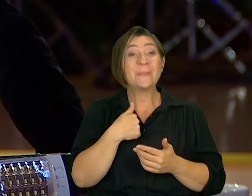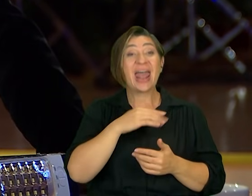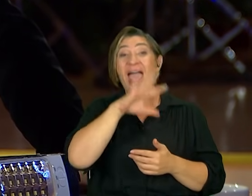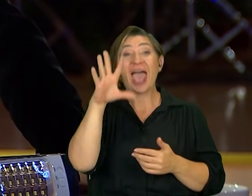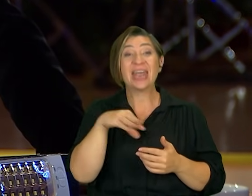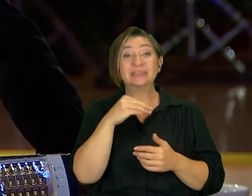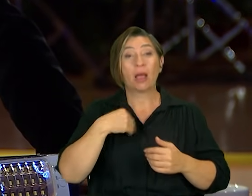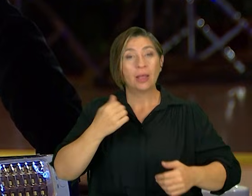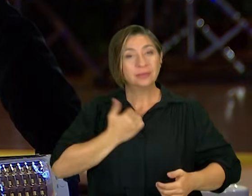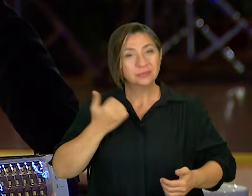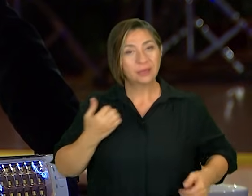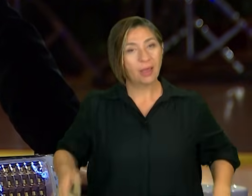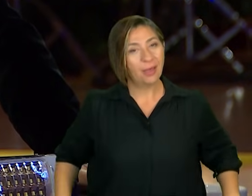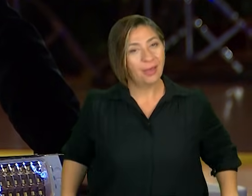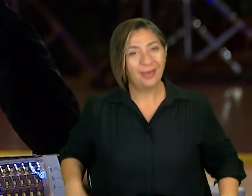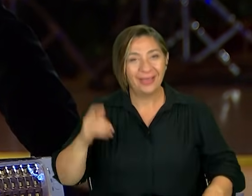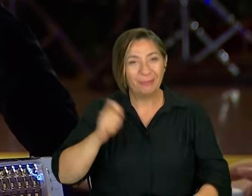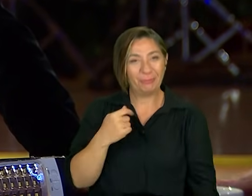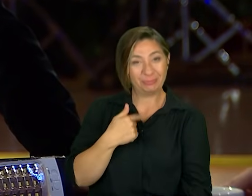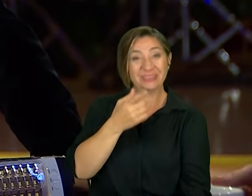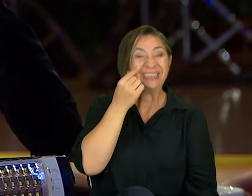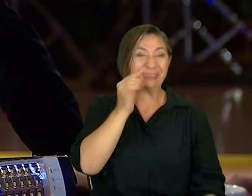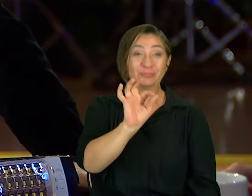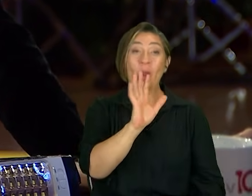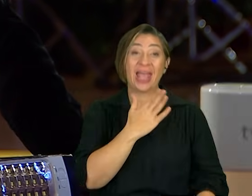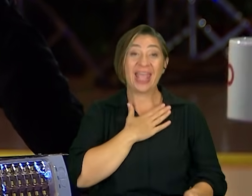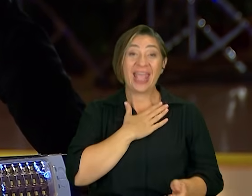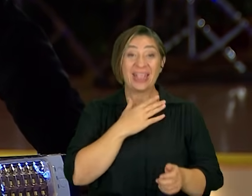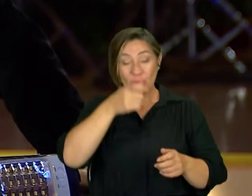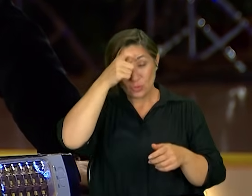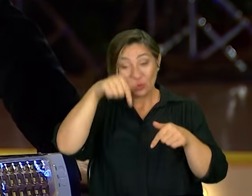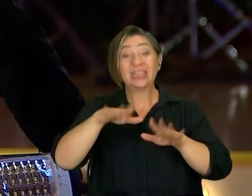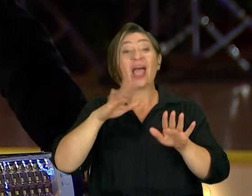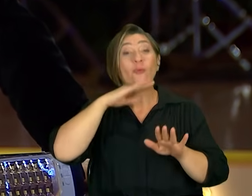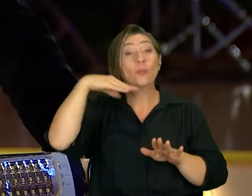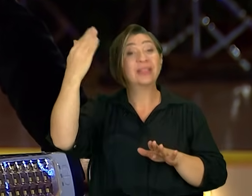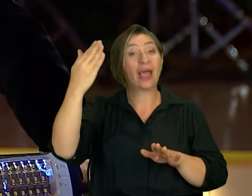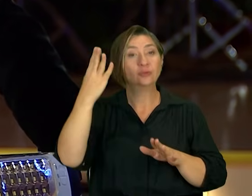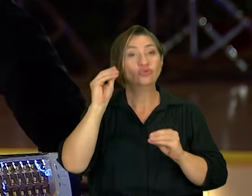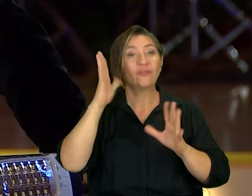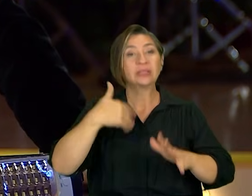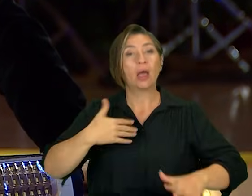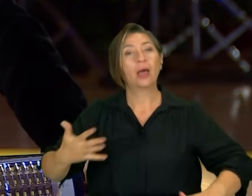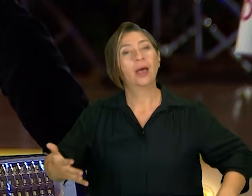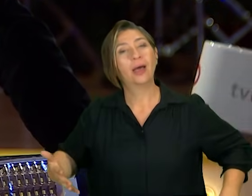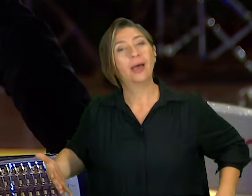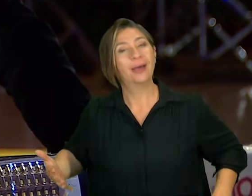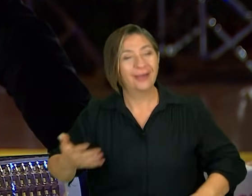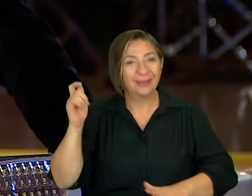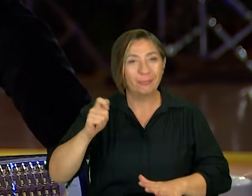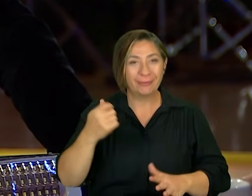her yerde dayılanan bir adamım. Yani özellikle evet, özellikle ihtiyacınız var. Kendi memleketimde değil, yurt dışında çok dayılanıyorum